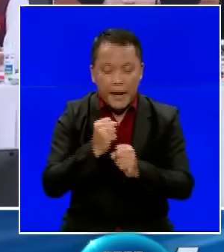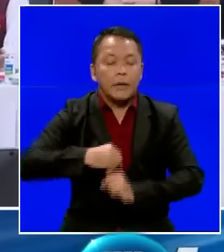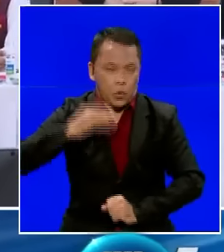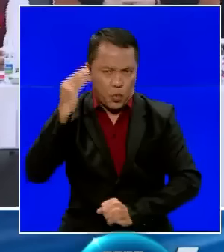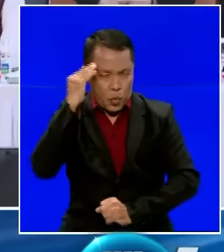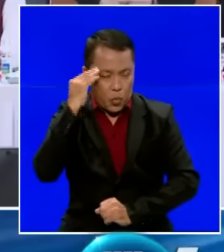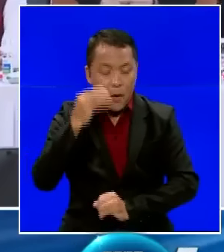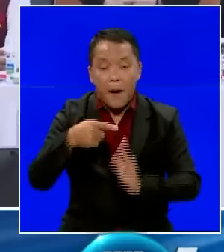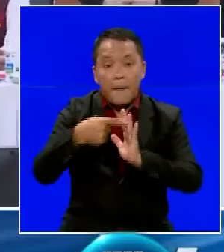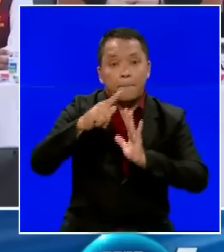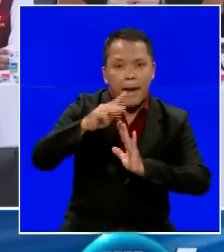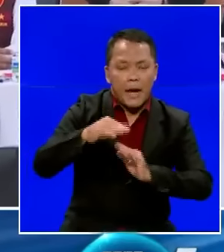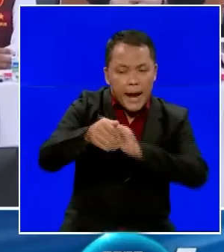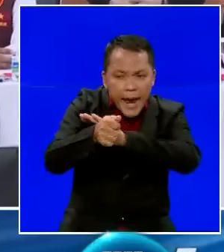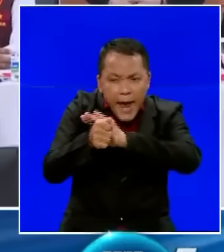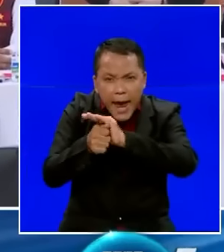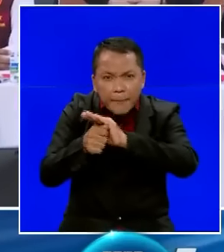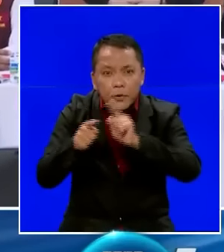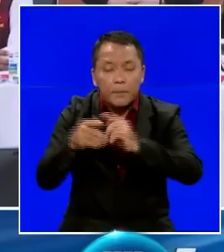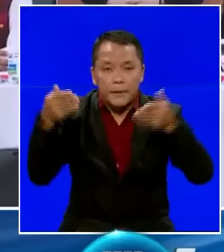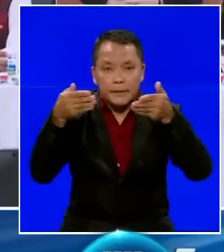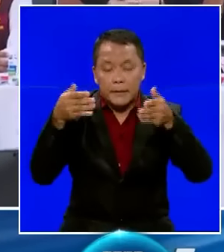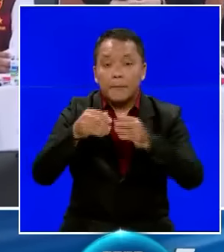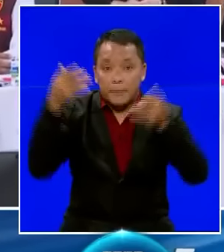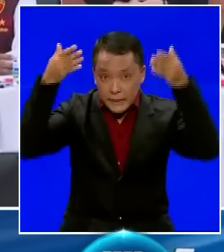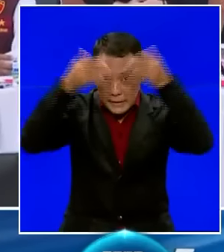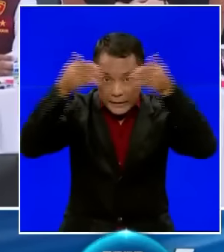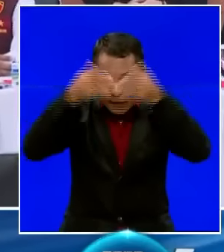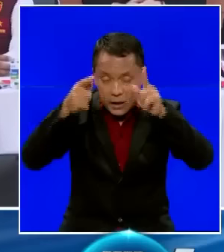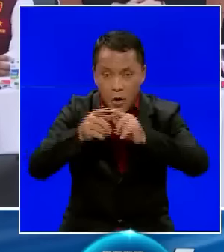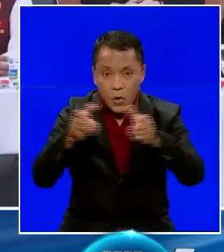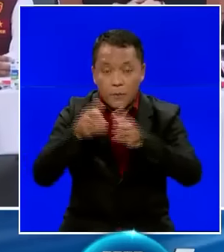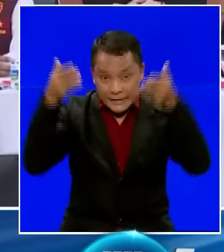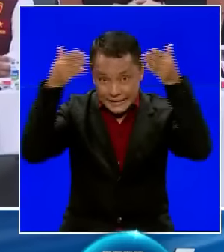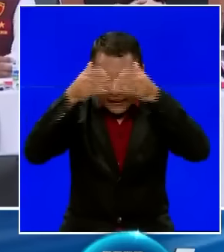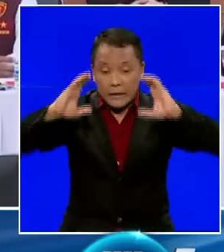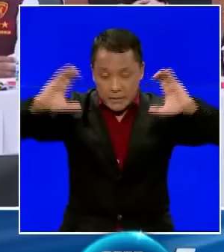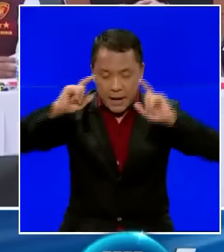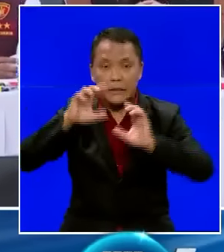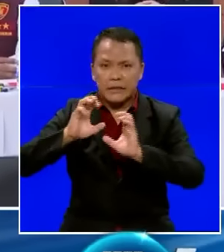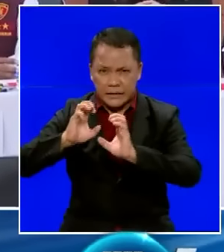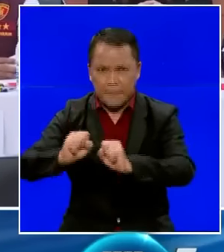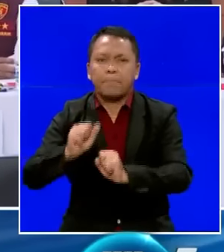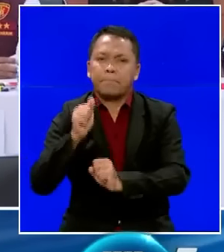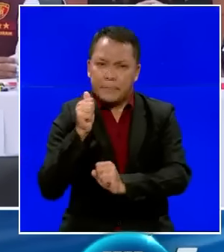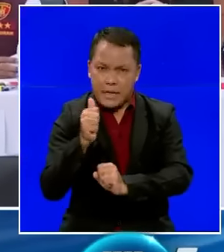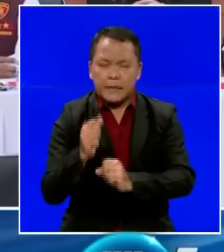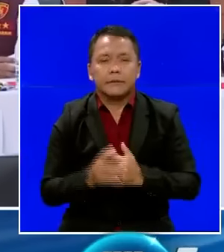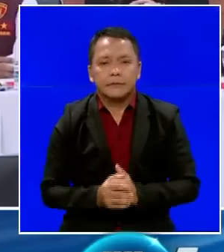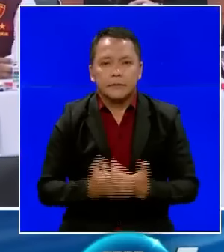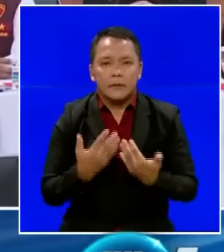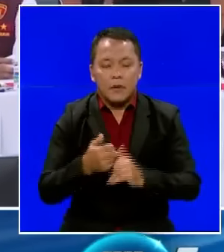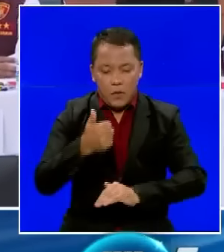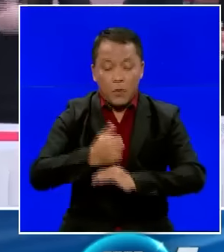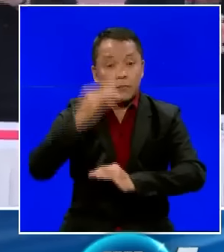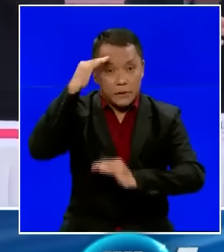าแป้งนาโนดมาซ่อนตัวอยู่ที่อินโดนีเซียแล้วทางการอินโดนีเซียก็สามารถจับกุมตัวผู้ต้องหาได้พลตำรวจ